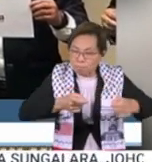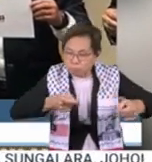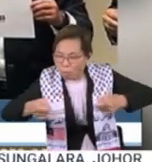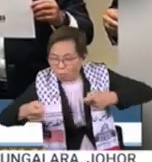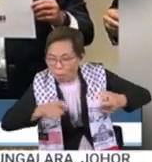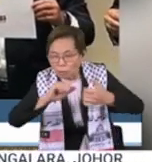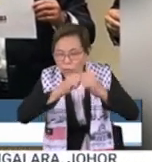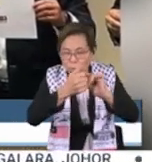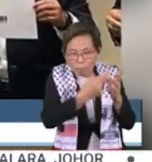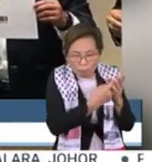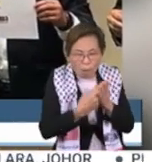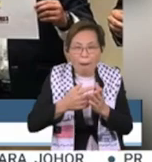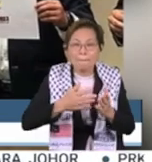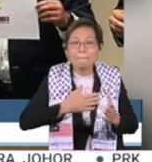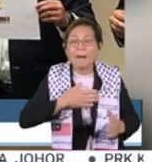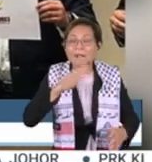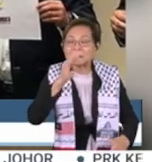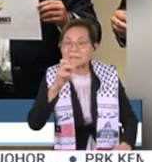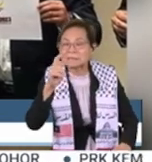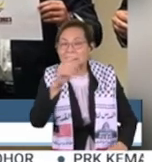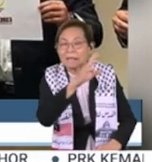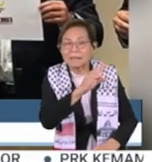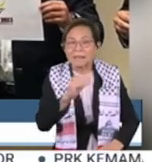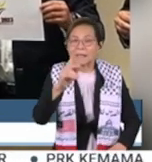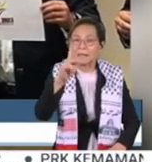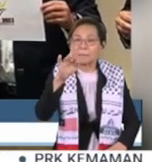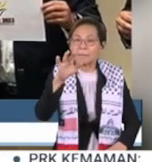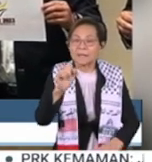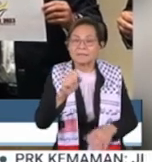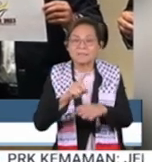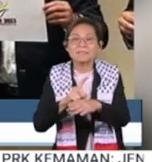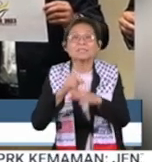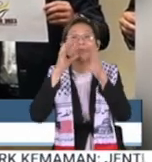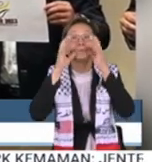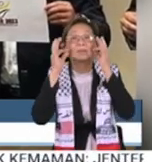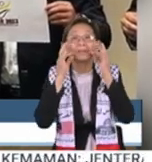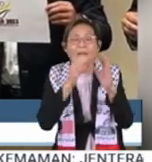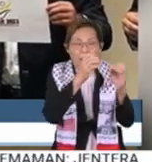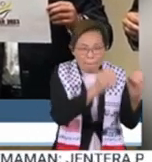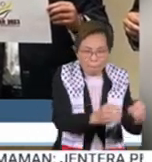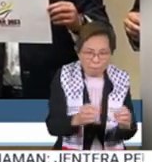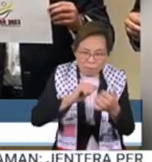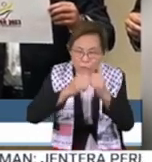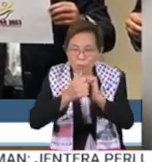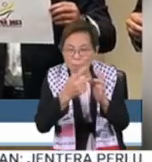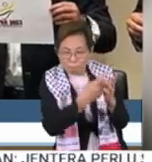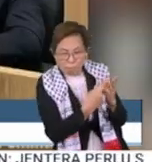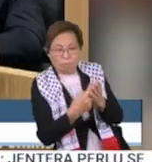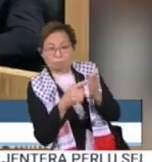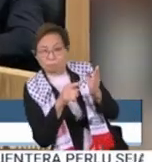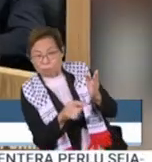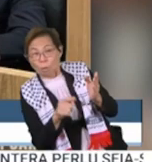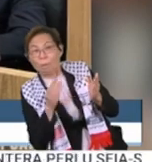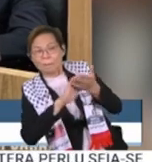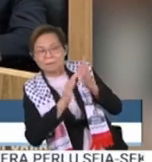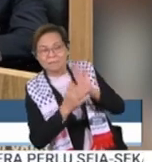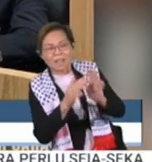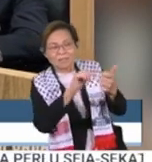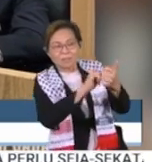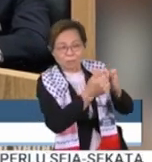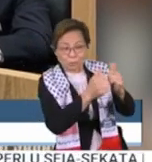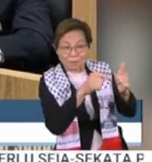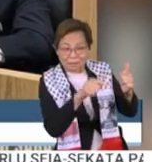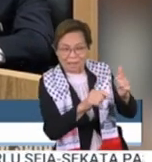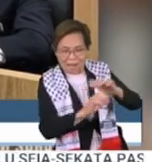penyelarasan sukan perpaduan MySet dan KBS di Kuching. Katanya lagi, penganjuran sukan perpaduan berkenaan akan menjadikan